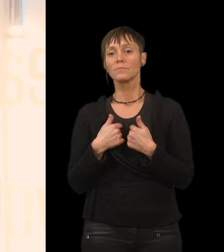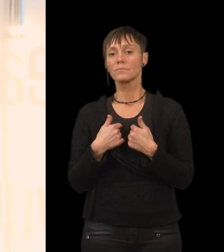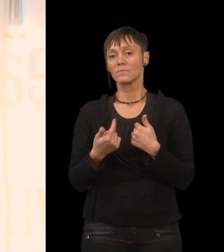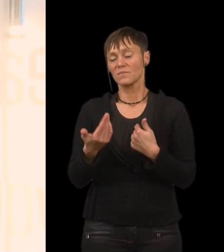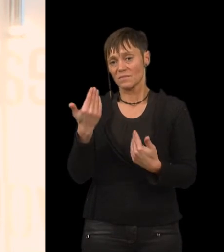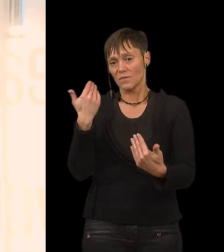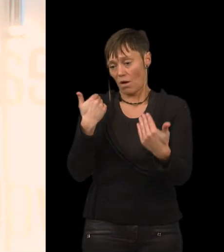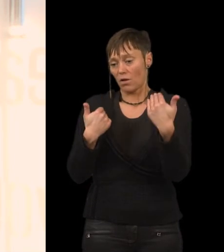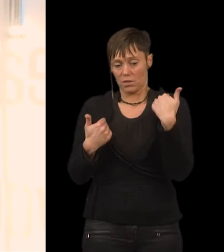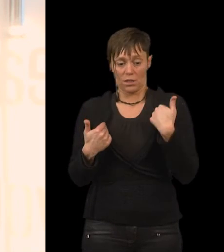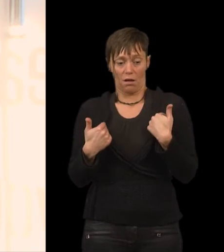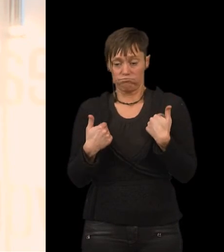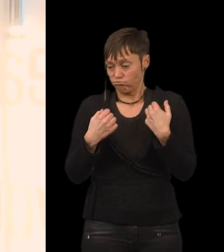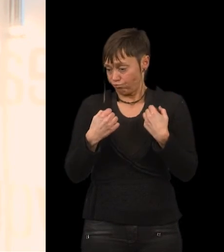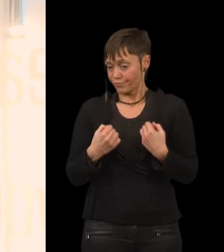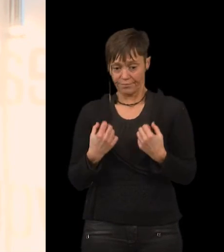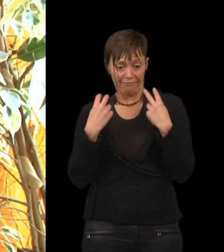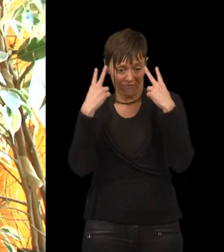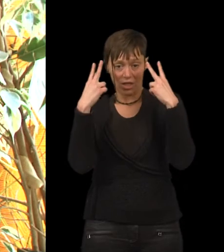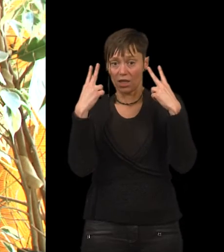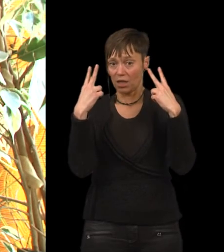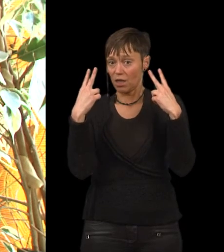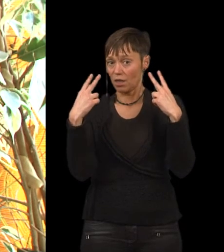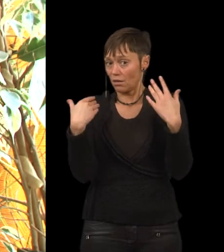S'acceptent soi-même et les autres aussi.